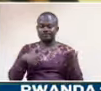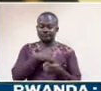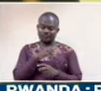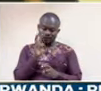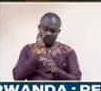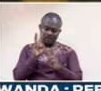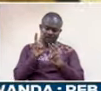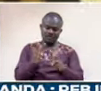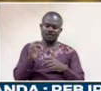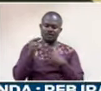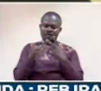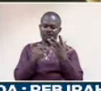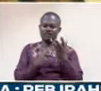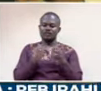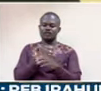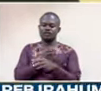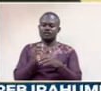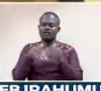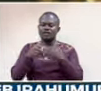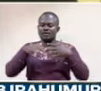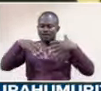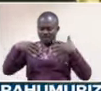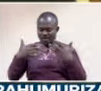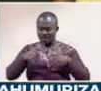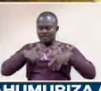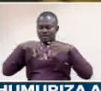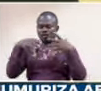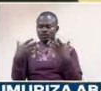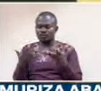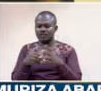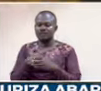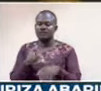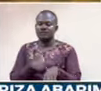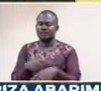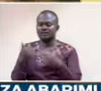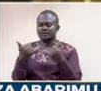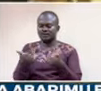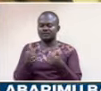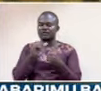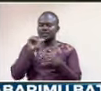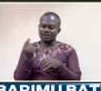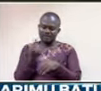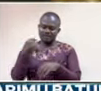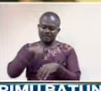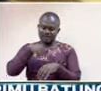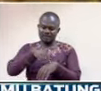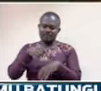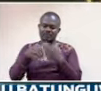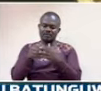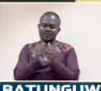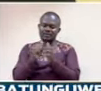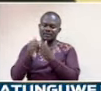tukanareba n'icyo kiriziya uko iyo kiriziya ibaho muri iki gihe si n'iki gihe gusa na